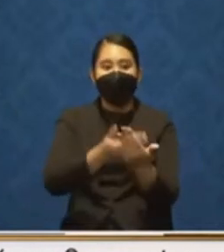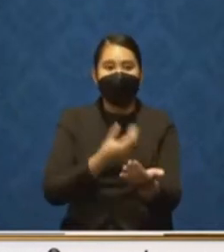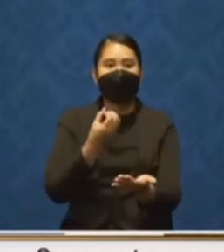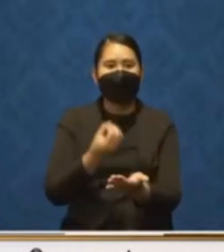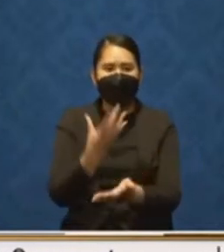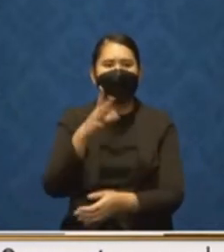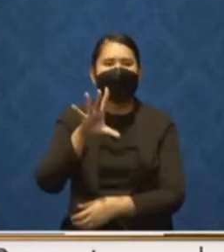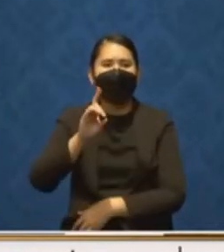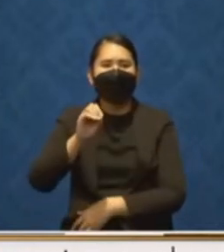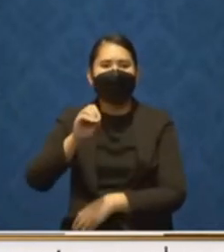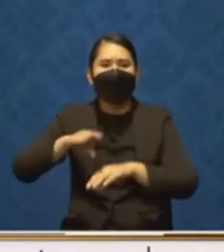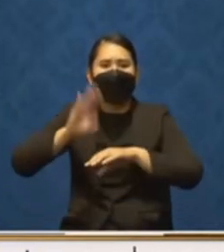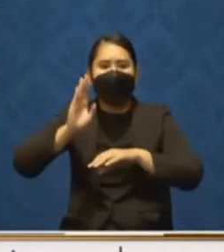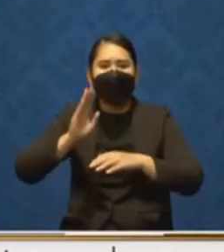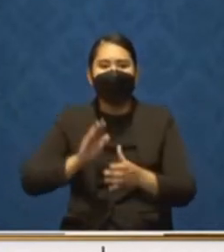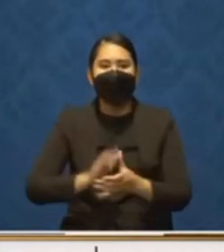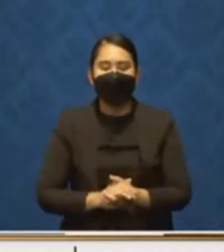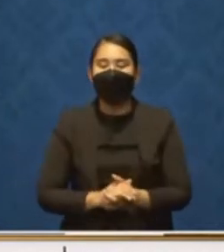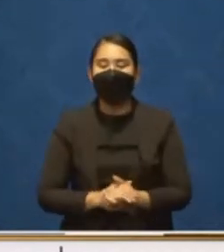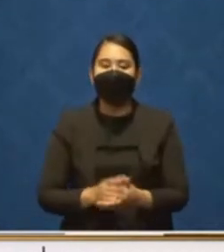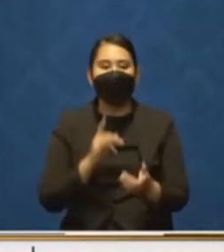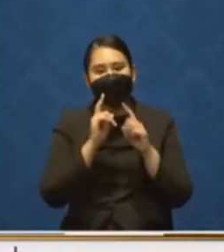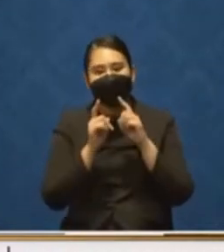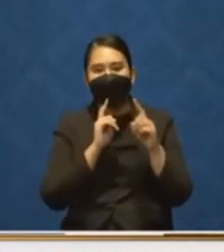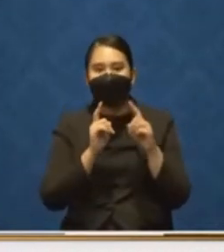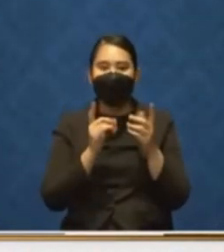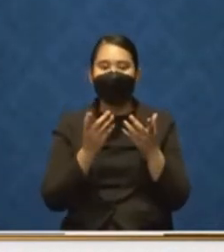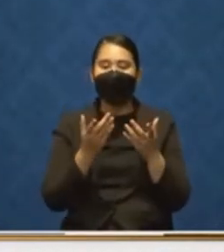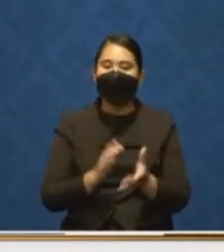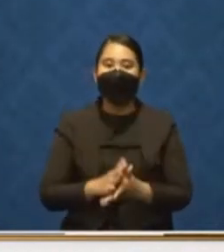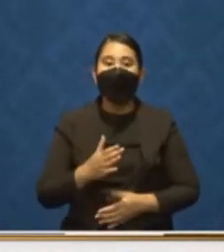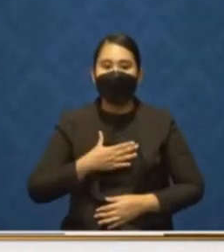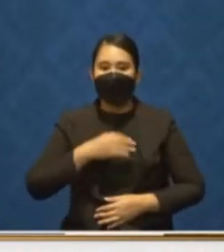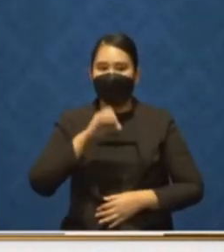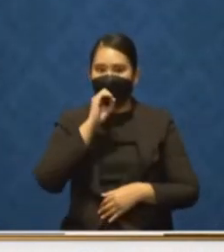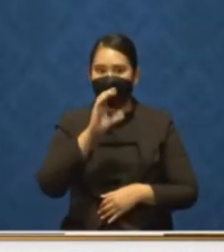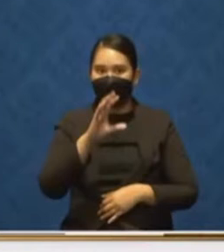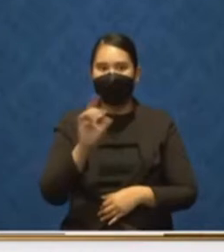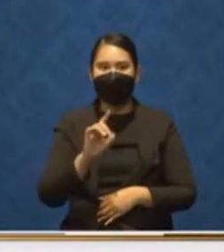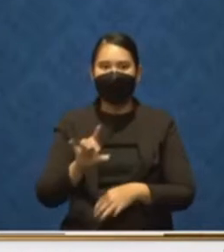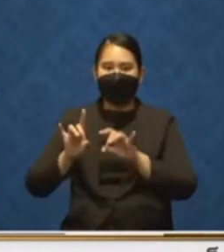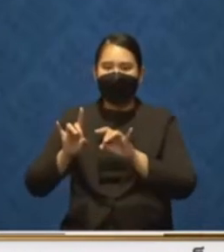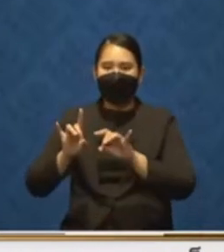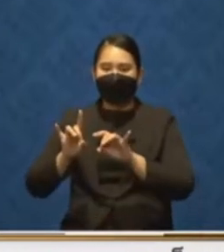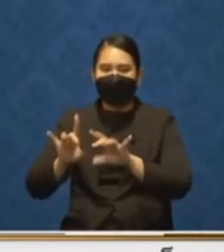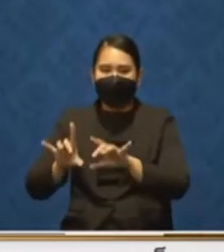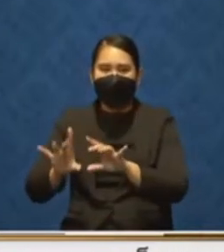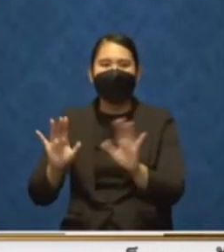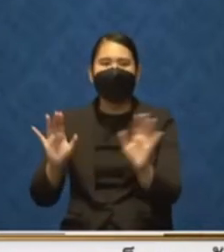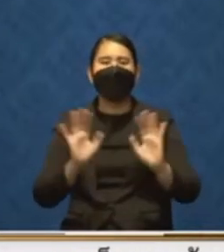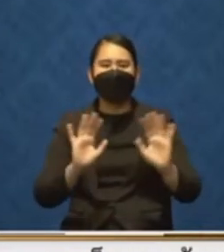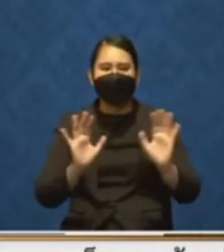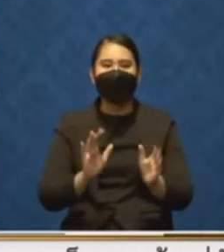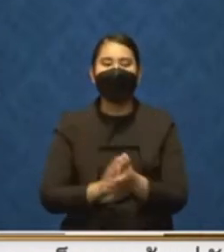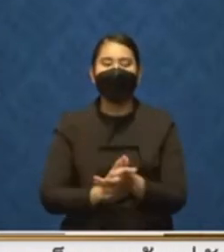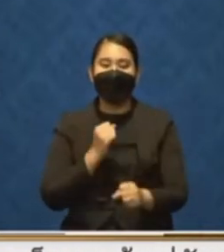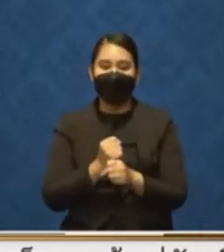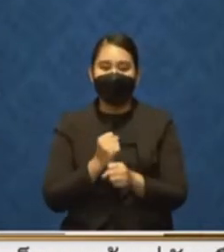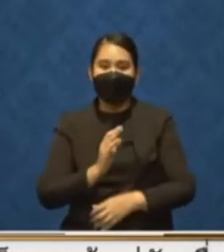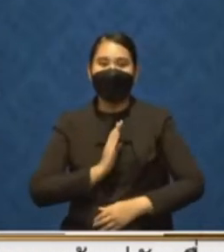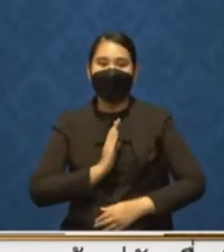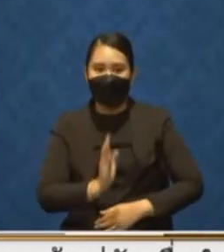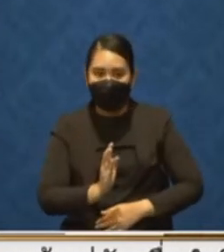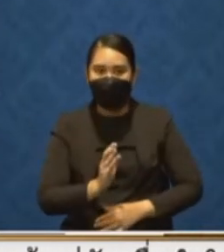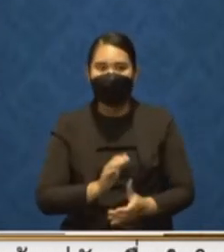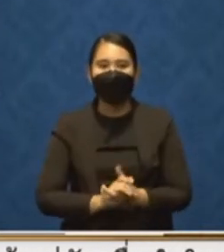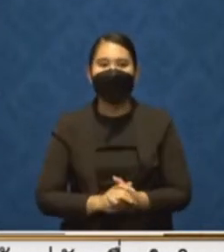เนี่ยแต่มันก็จะไปกับมากันอยู่เบี้ยเนอะคนนั้นผมก็ยังๆผมไม่ต้องไปรังแกผู้มีรายน้อยดิประกอบอาชีพโดยสุจริตผมยืน